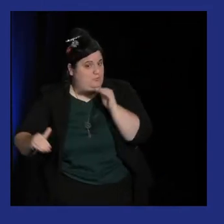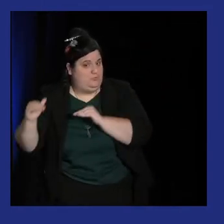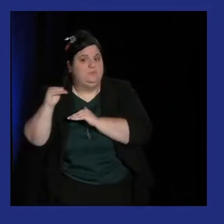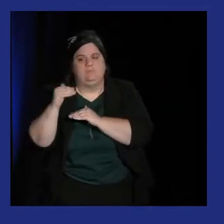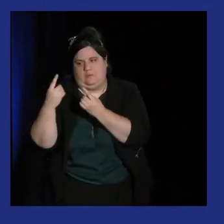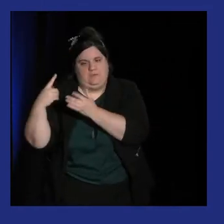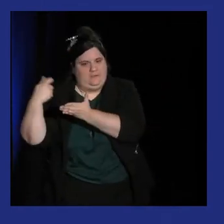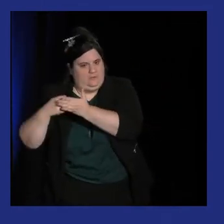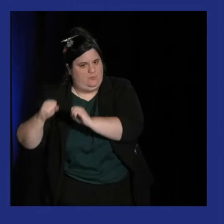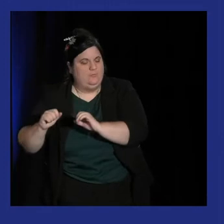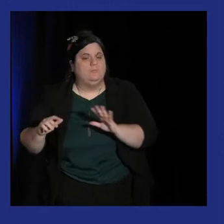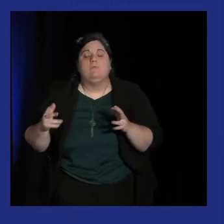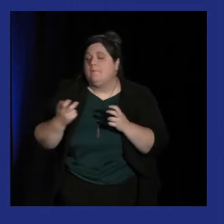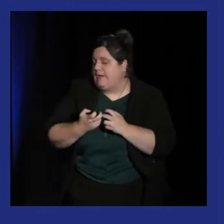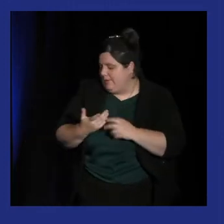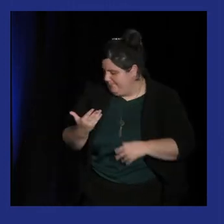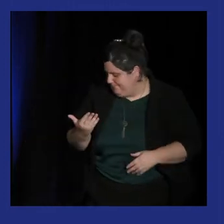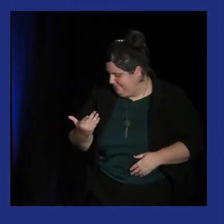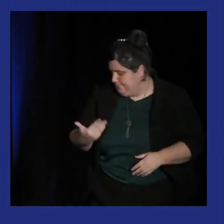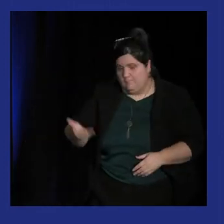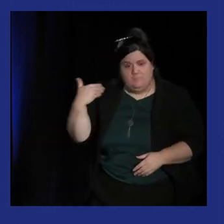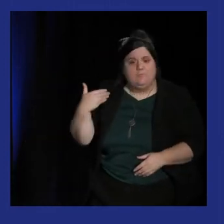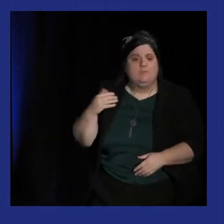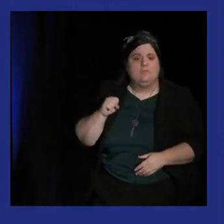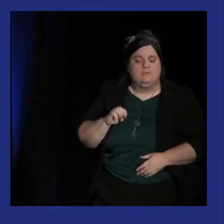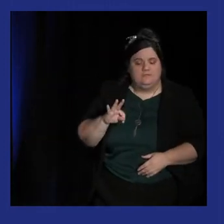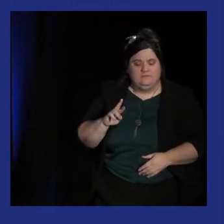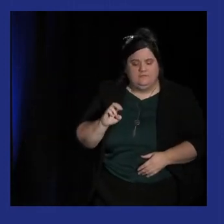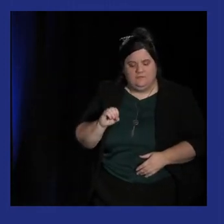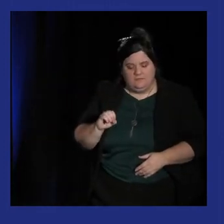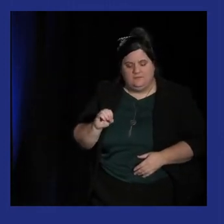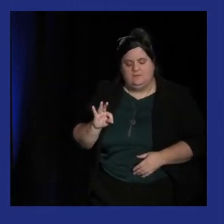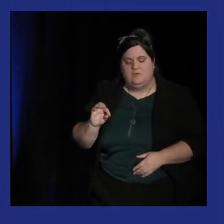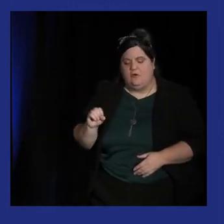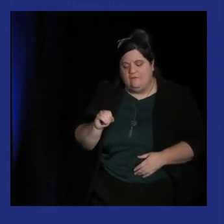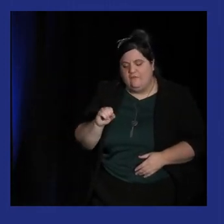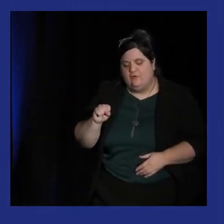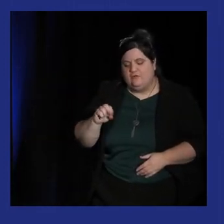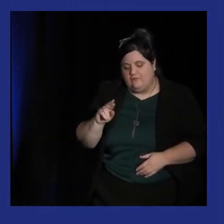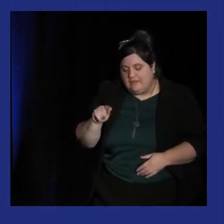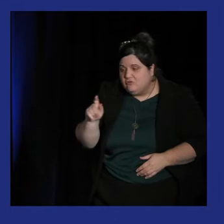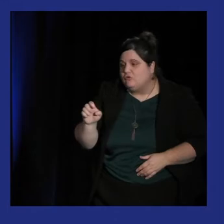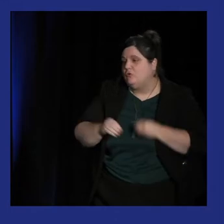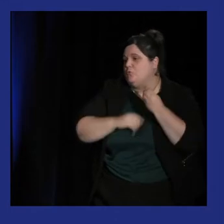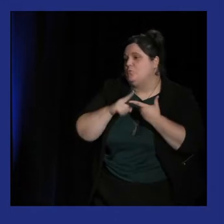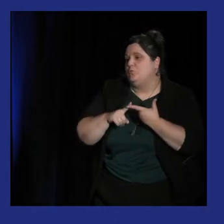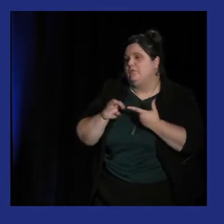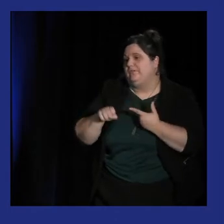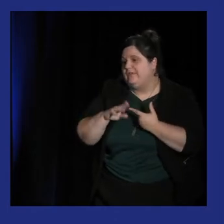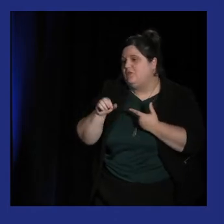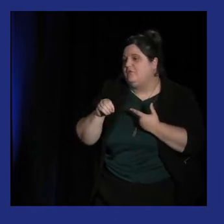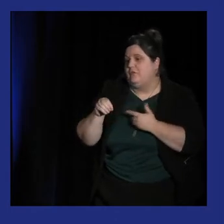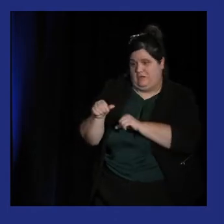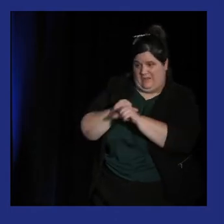donc si je reprends l'exemple de de street of rage plus récemment de Shredder Steven bon clairement la